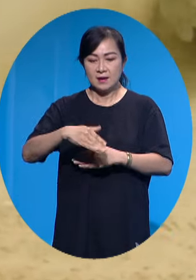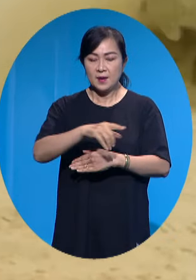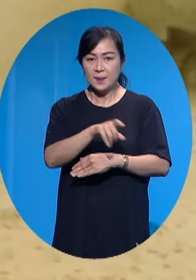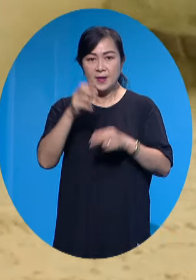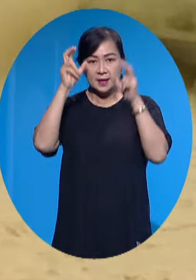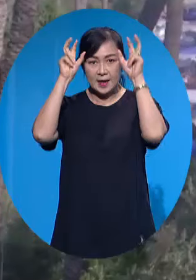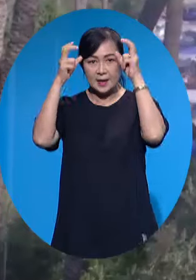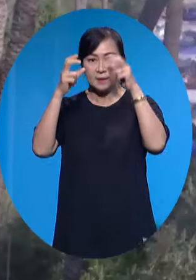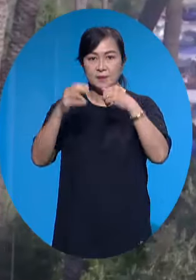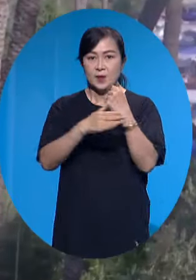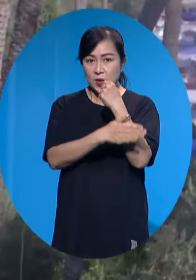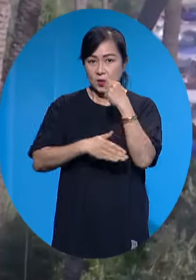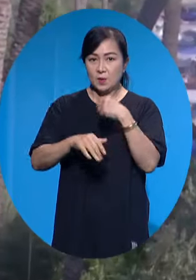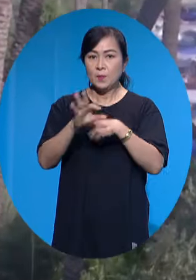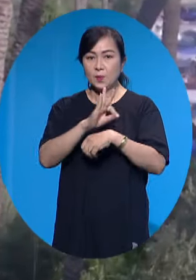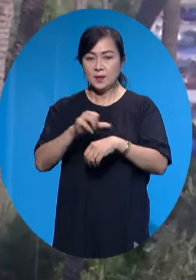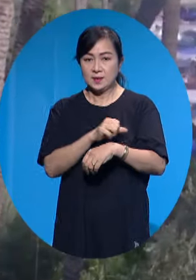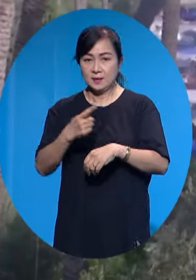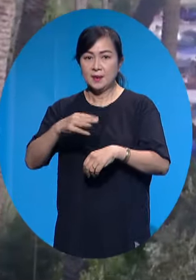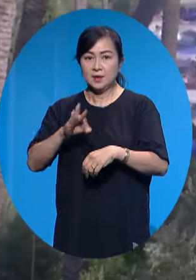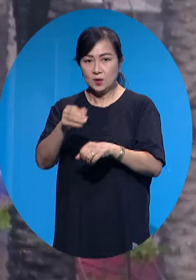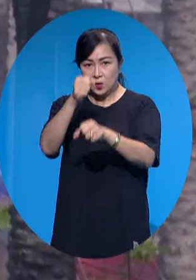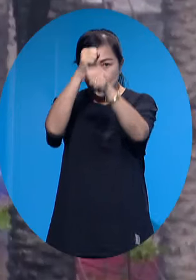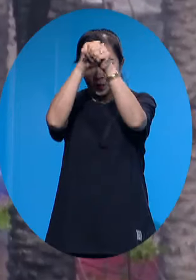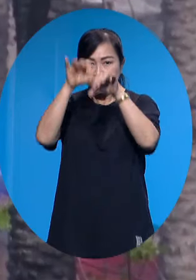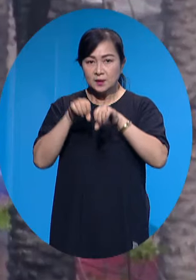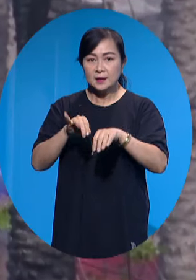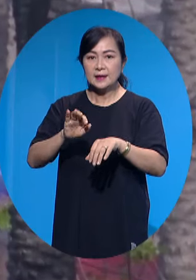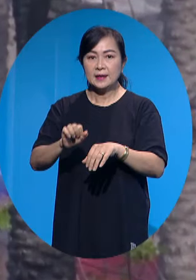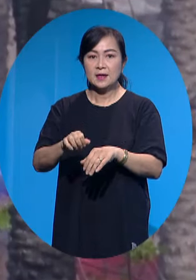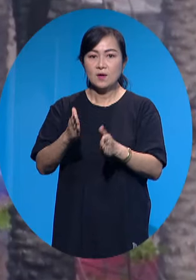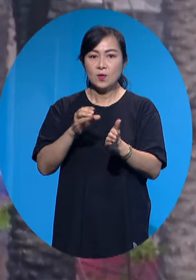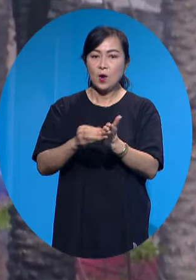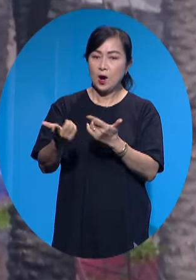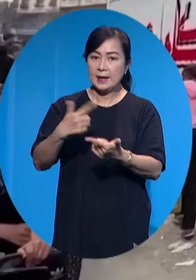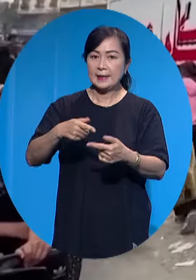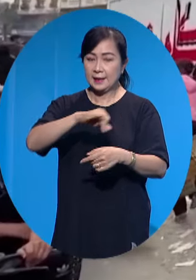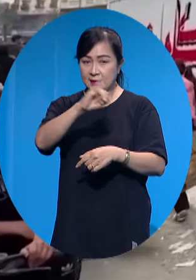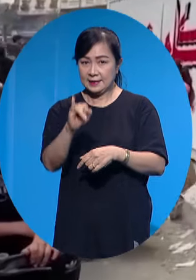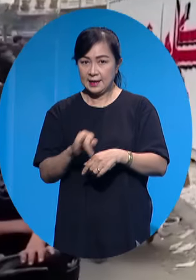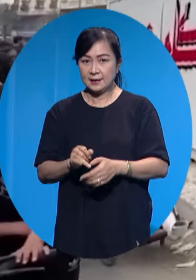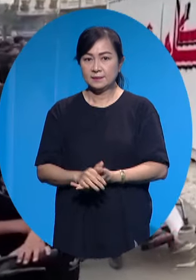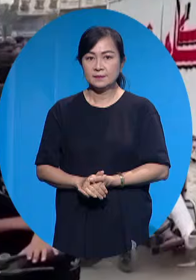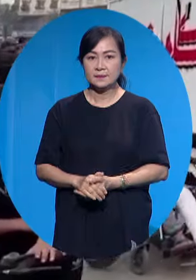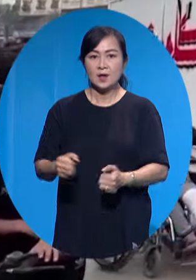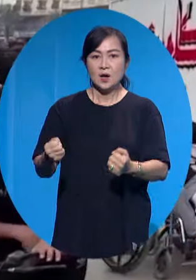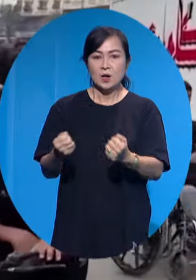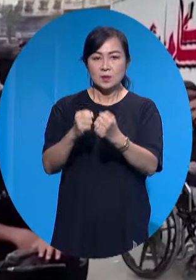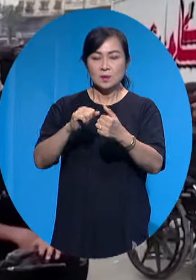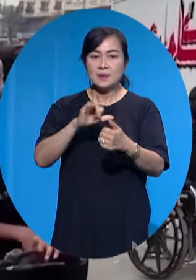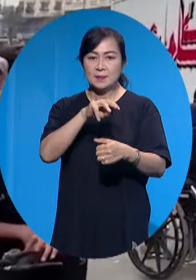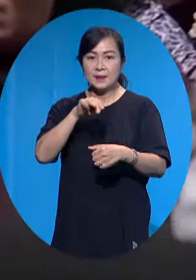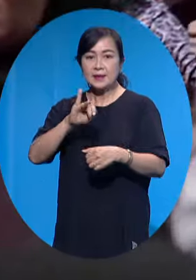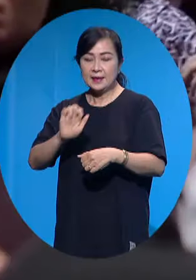Ai Cập, đang che chở cho hơn 1 triệu người Palestine chạy trốn cuộc tấn công của Israel ở các phần còn lại của Gaza. Kể từ khi nổ ra xung